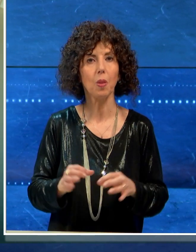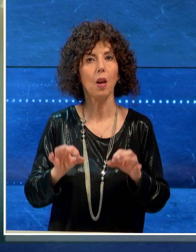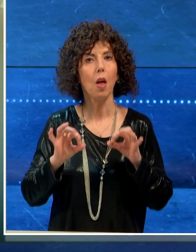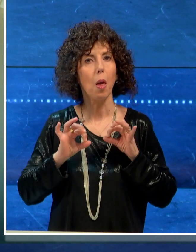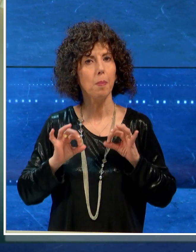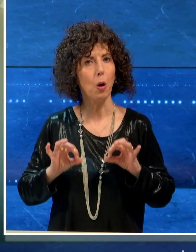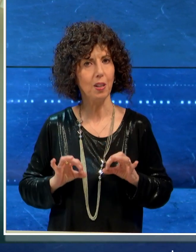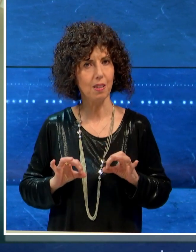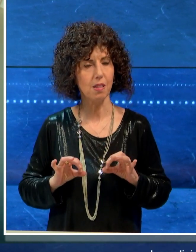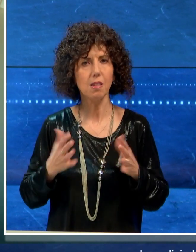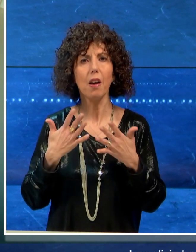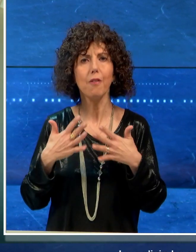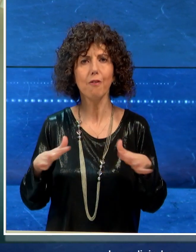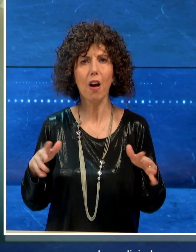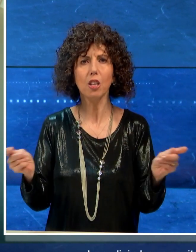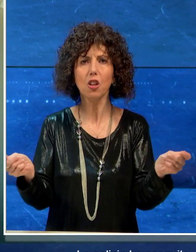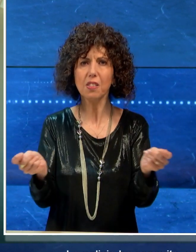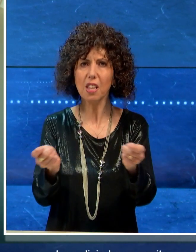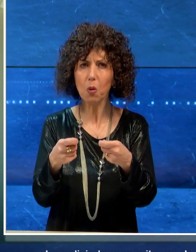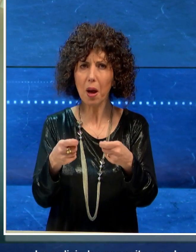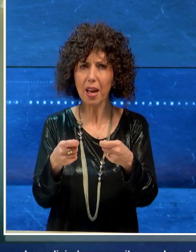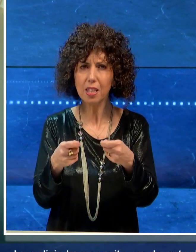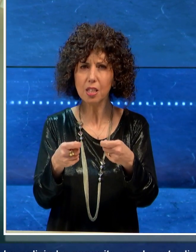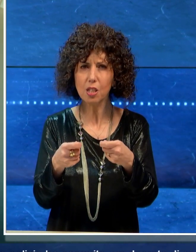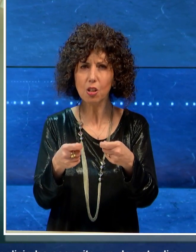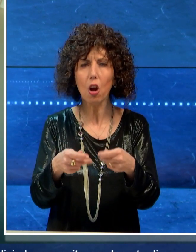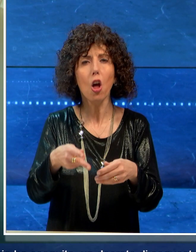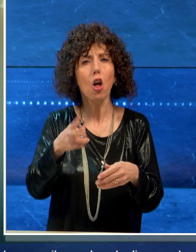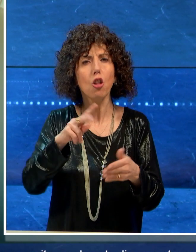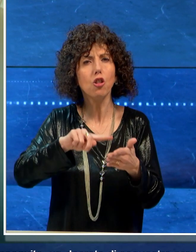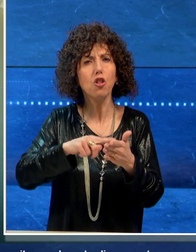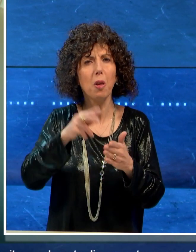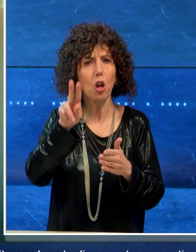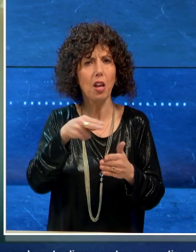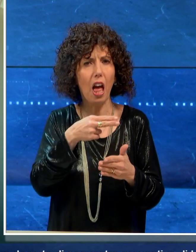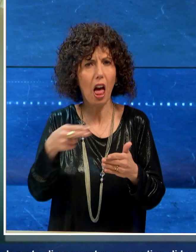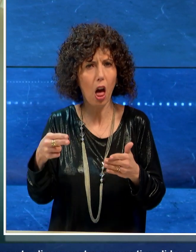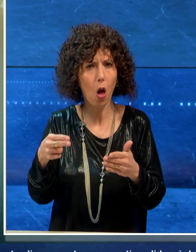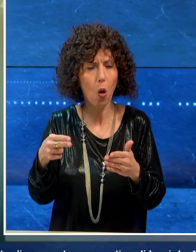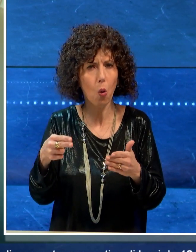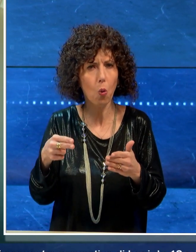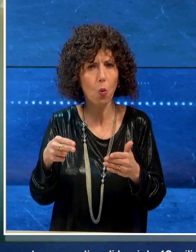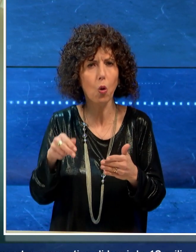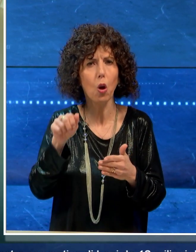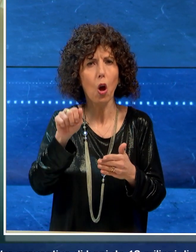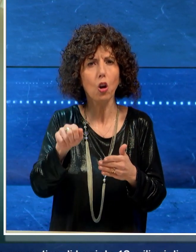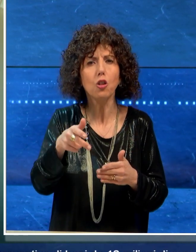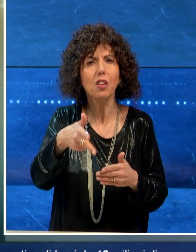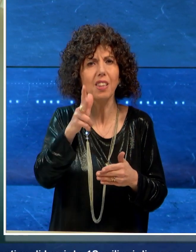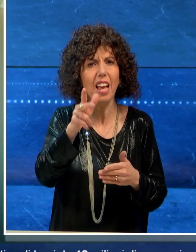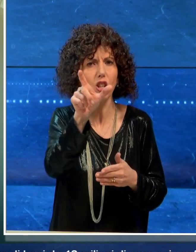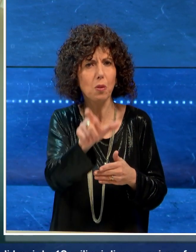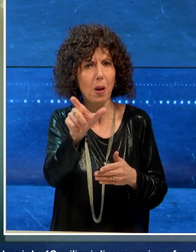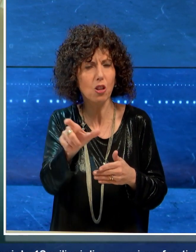decreto di sequestro preventivo di beni da milioni di euro nei confronti di 13